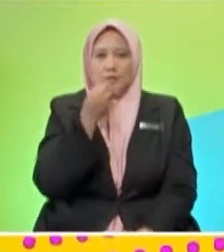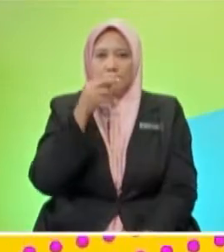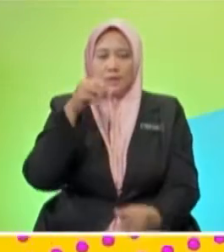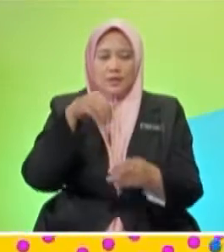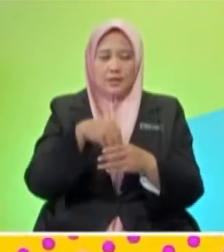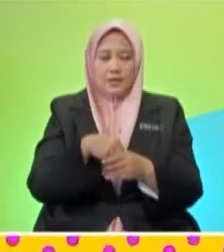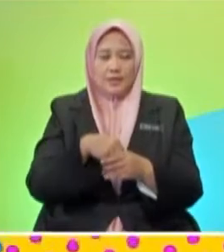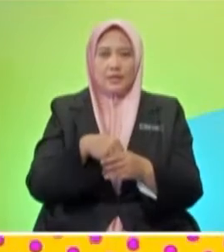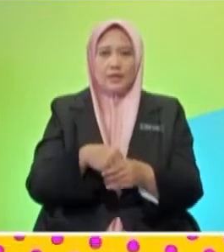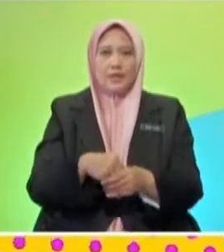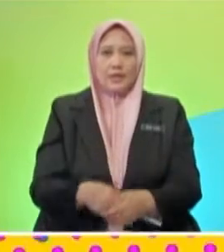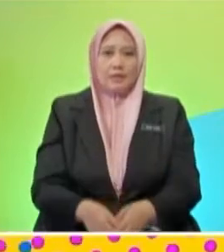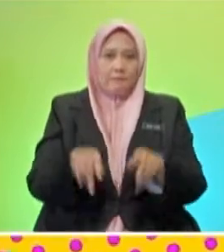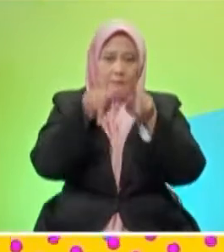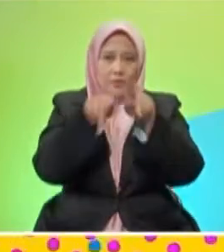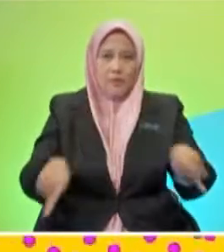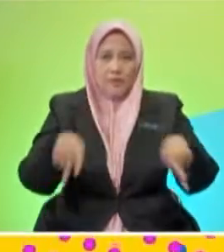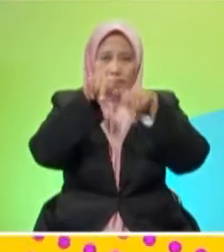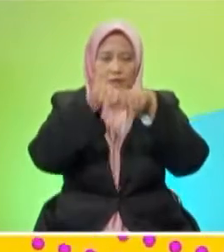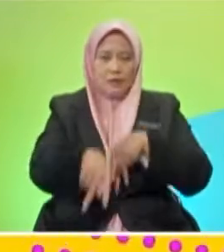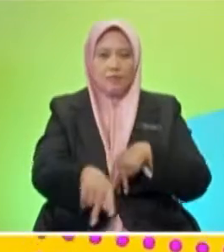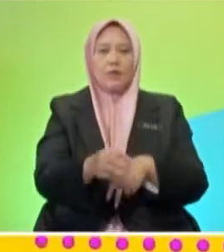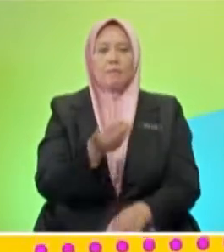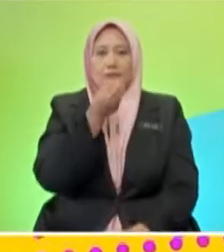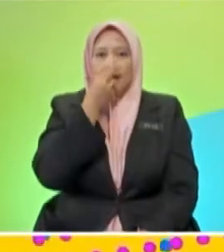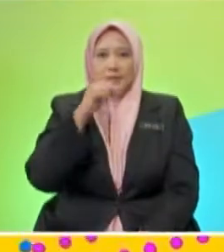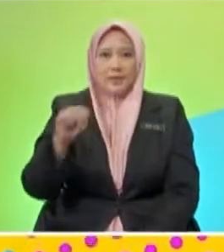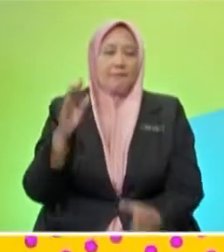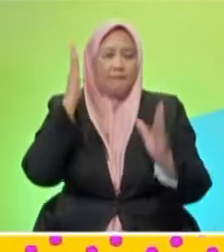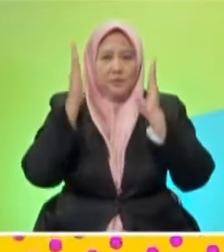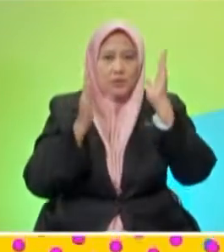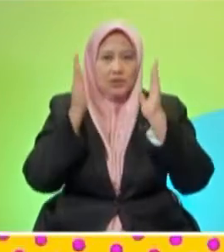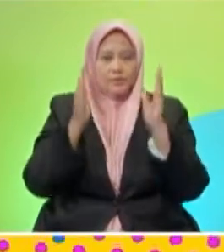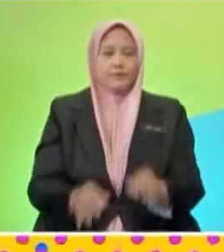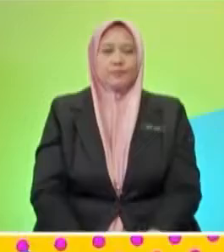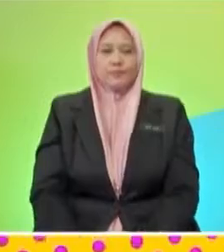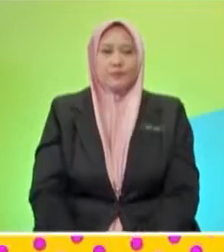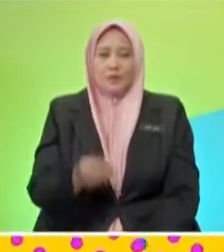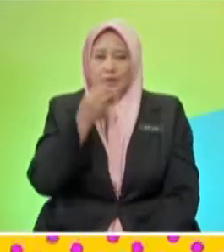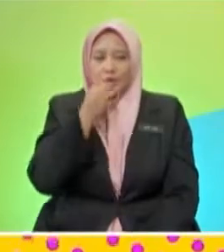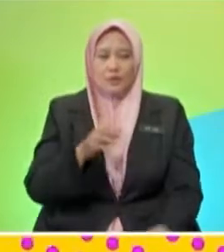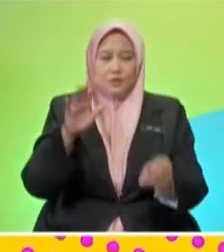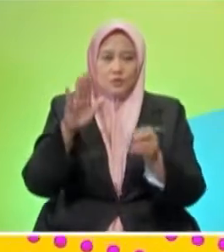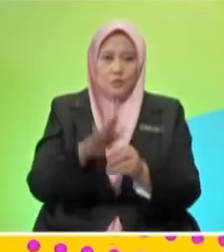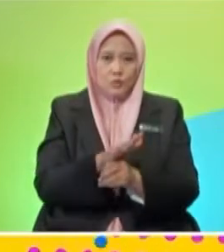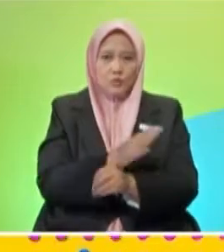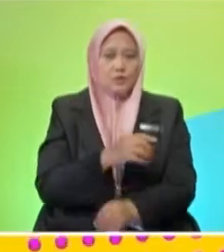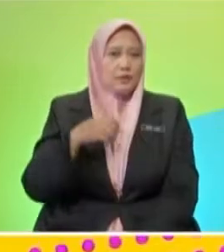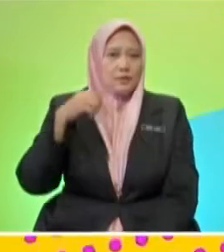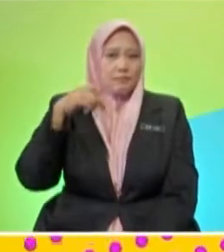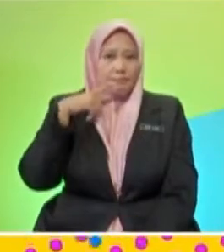makanya meleset Hai makan secukupnya hasil biji Rin antara contohnya